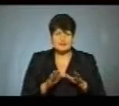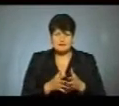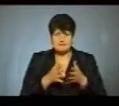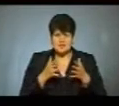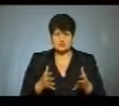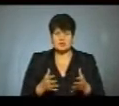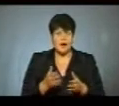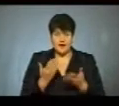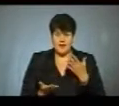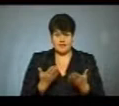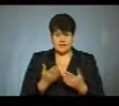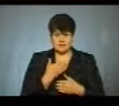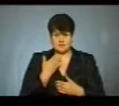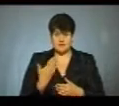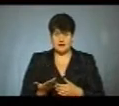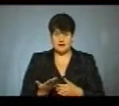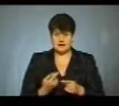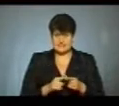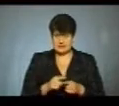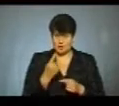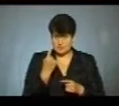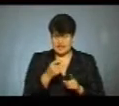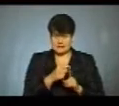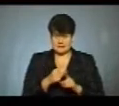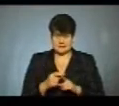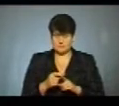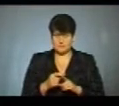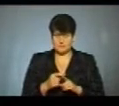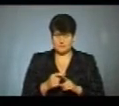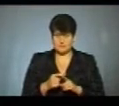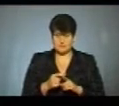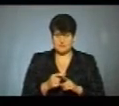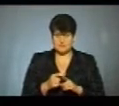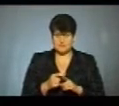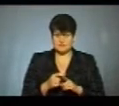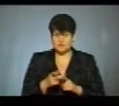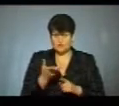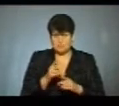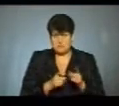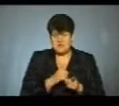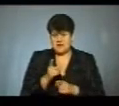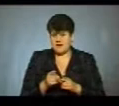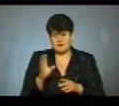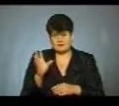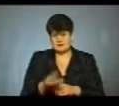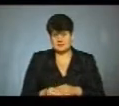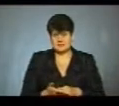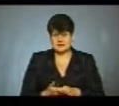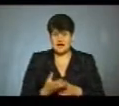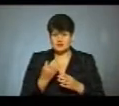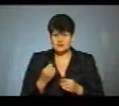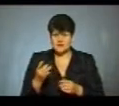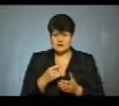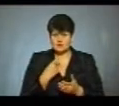але немає. І оце от одне слово, ну, казніть, нельзя помілувати, воно міняє повністю все. А ще раз